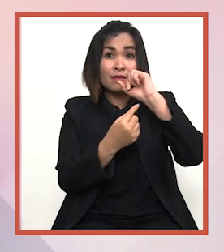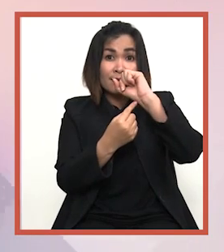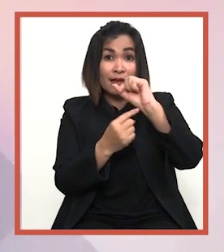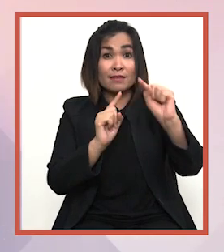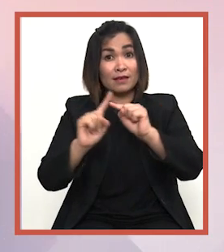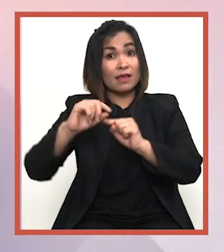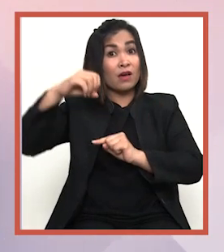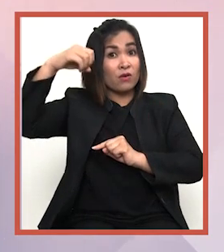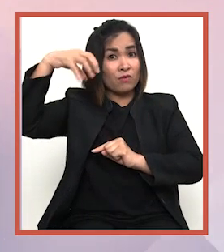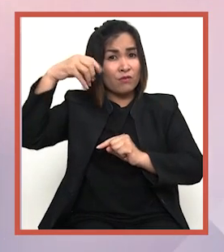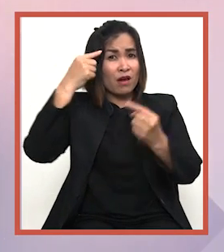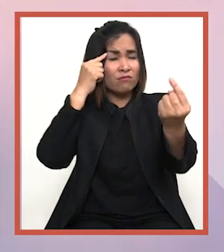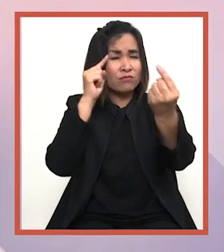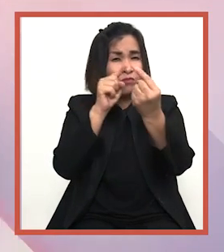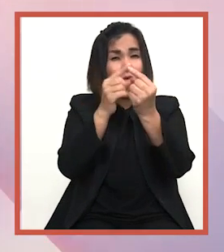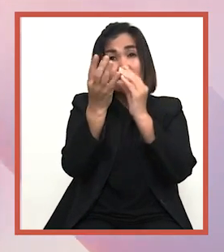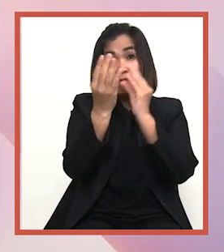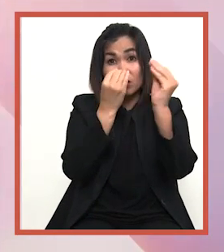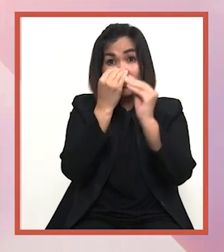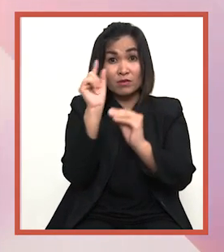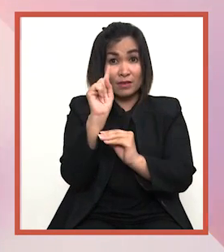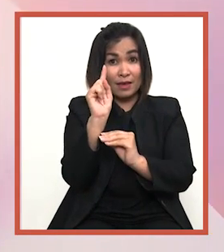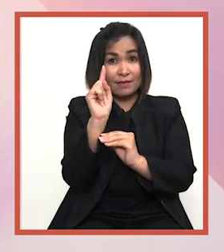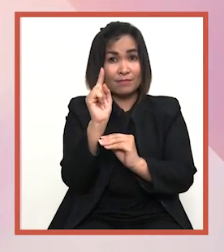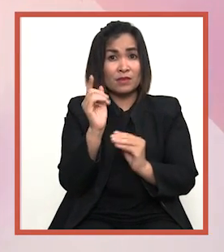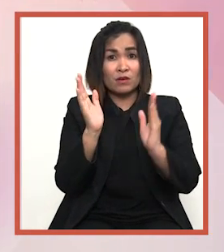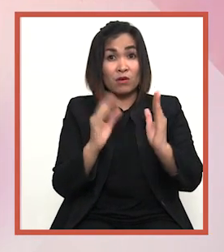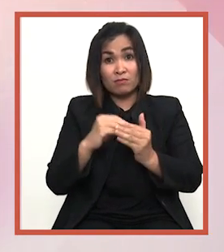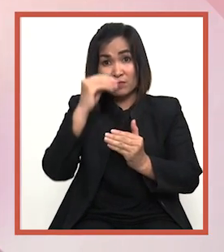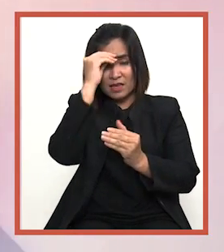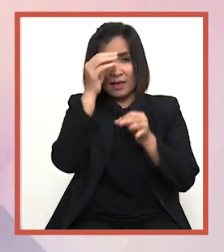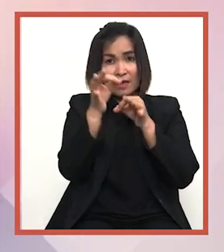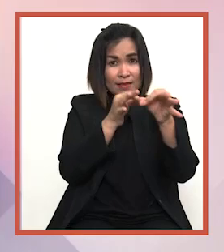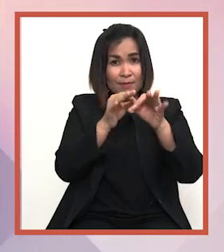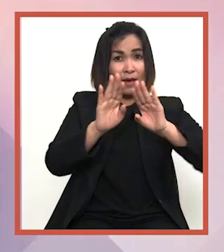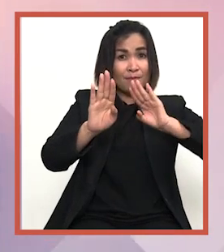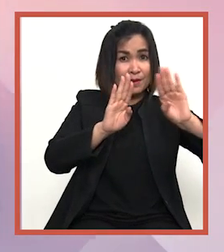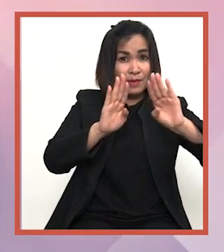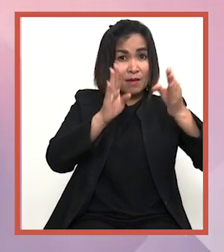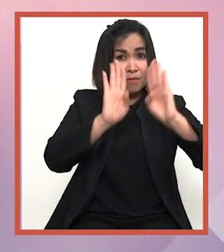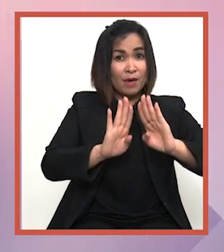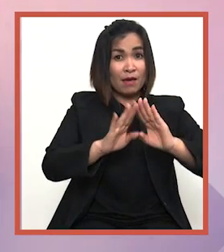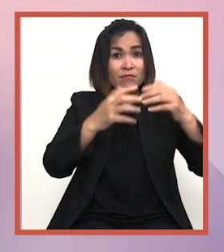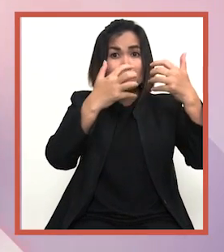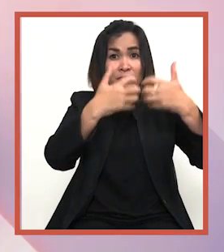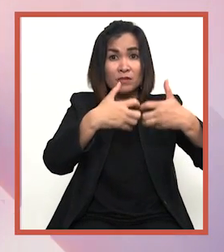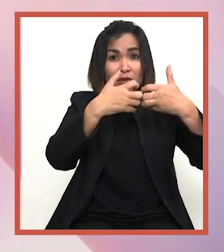จุดประสงค์การเรียนรู้อธิบายลักษณะเปรียบเทียบระหว่างแบบเครื่องกลและแบบไฟฟ้า